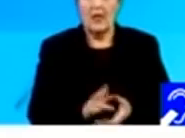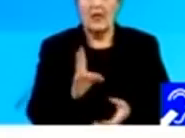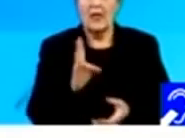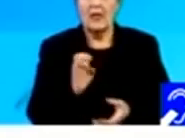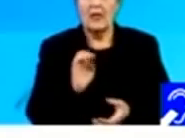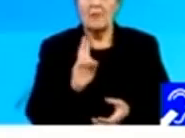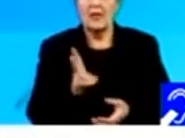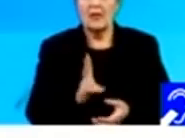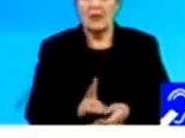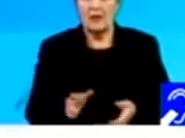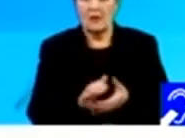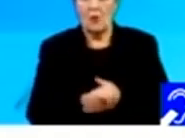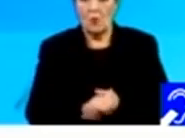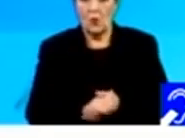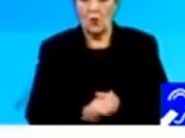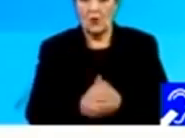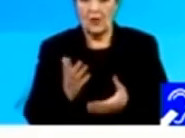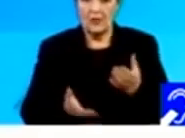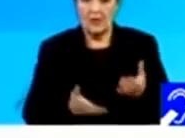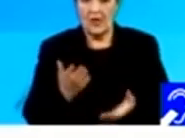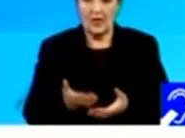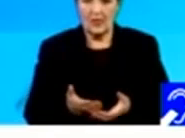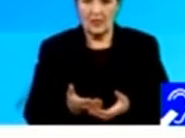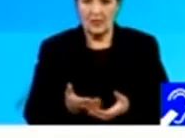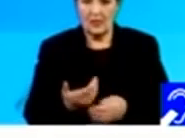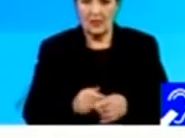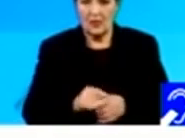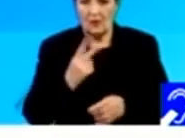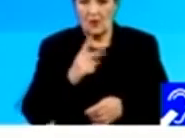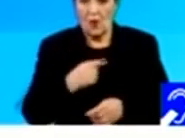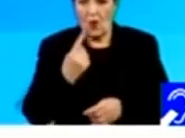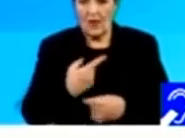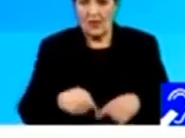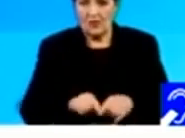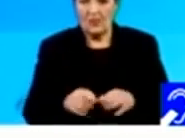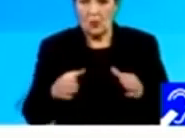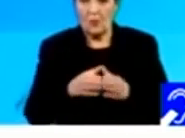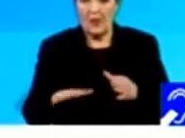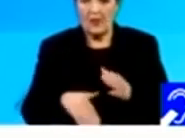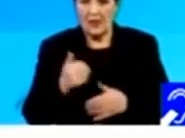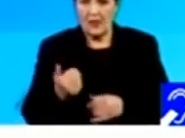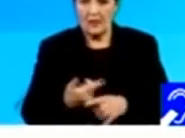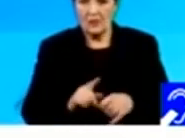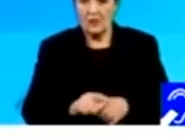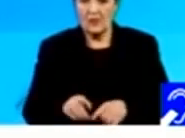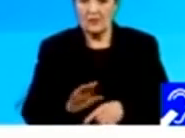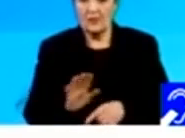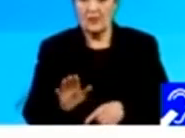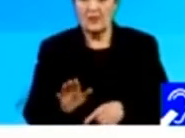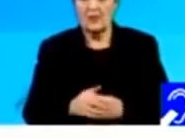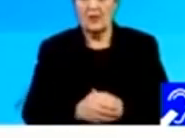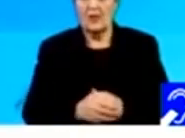Și dacă tot și-a tras încă o mască, cea de conciliant, ați văzut-o pe final, în această campanie electorală și-a tras mai multe măști, de